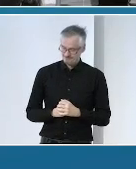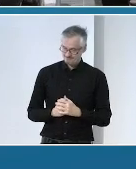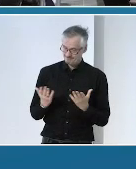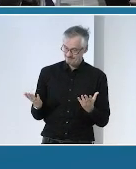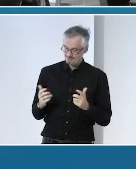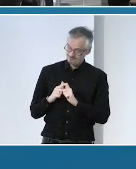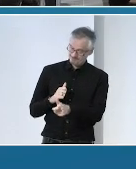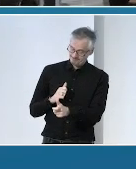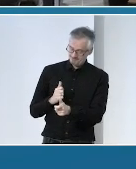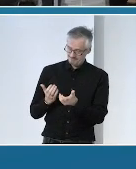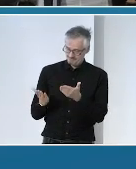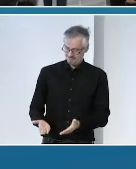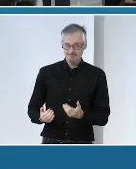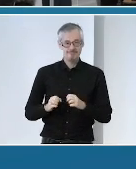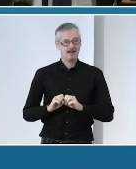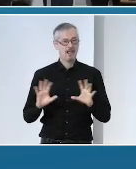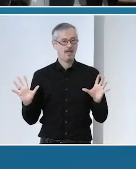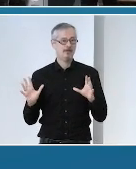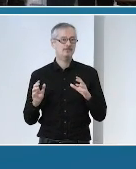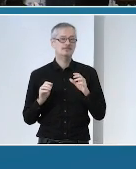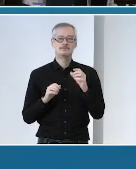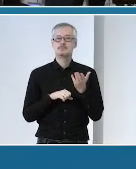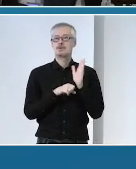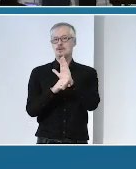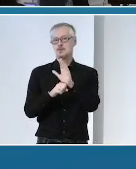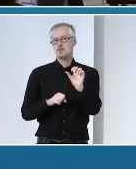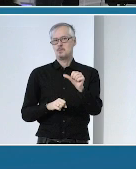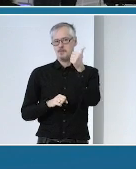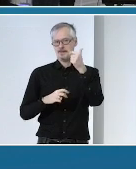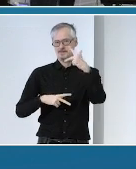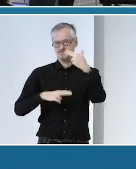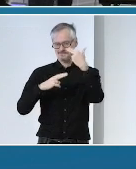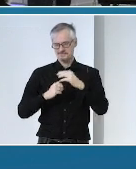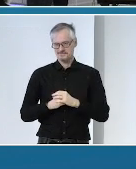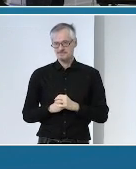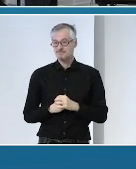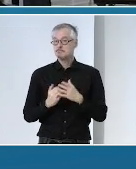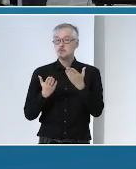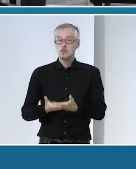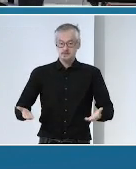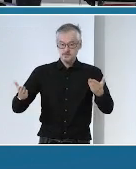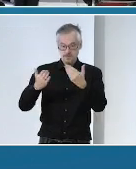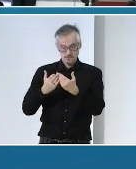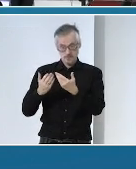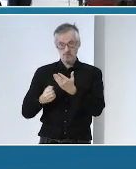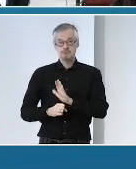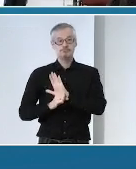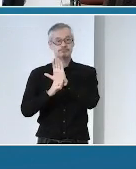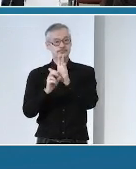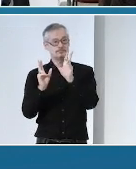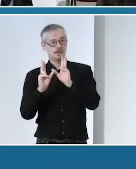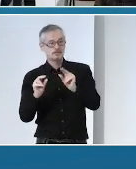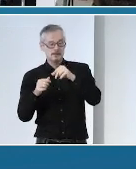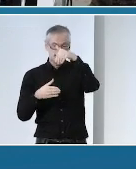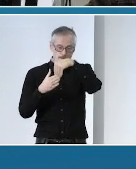Du coup, je vous laisse la parole maintenant pour une première présentation d'une étude de cas et pour pouvoir ensuite